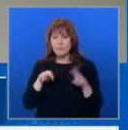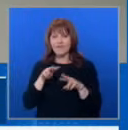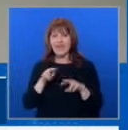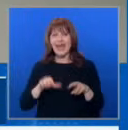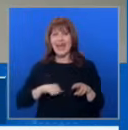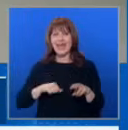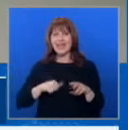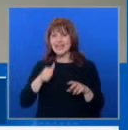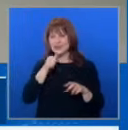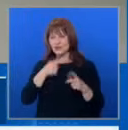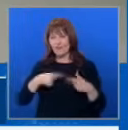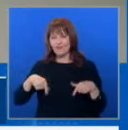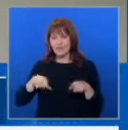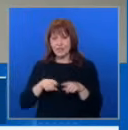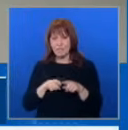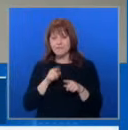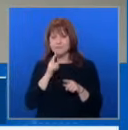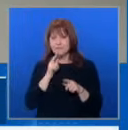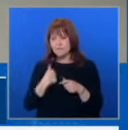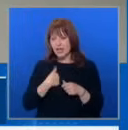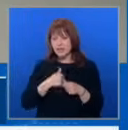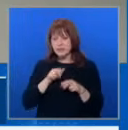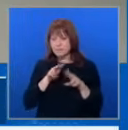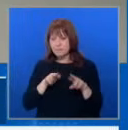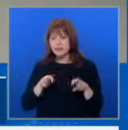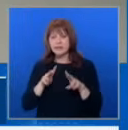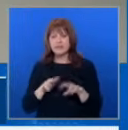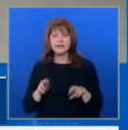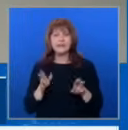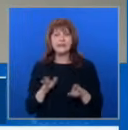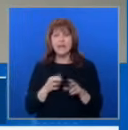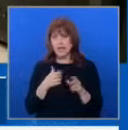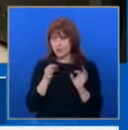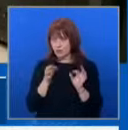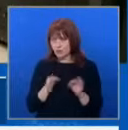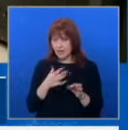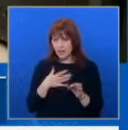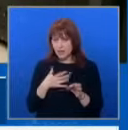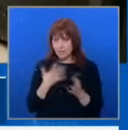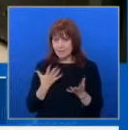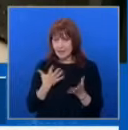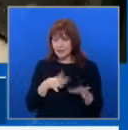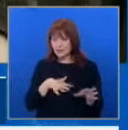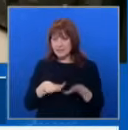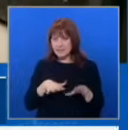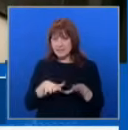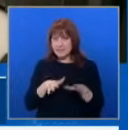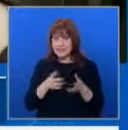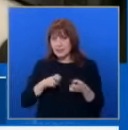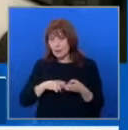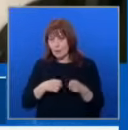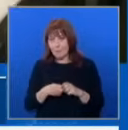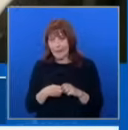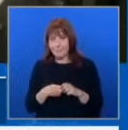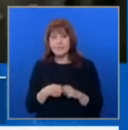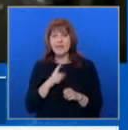било оценено тяхното състояние. Инспектирани са три водоема, за да се установи има ли компрометирани от трусовете съоръжения.